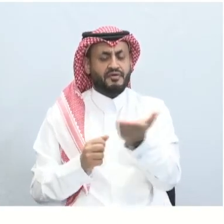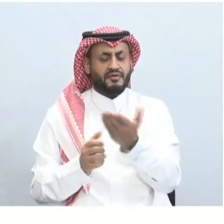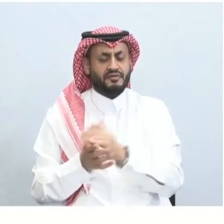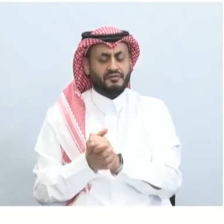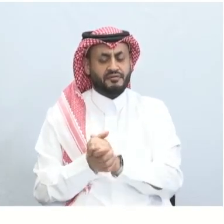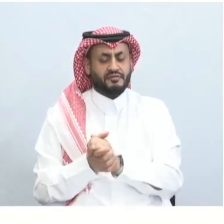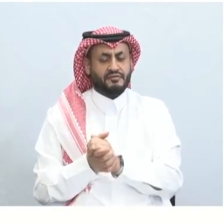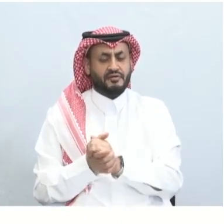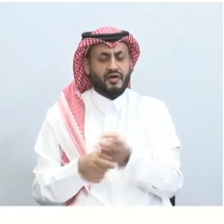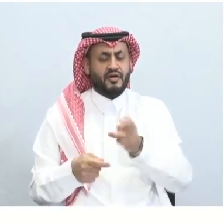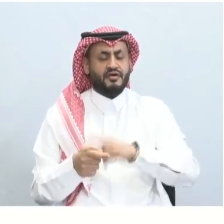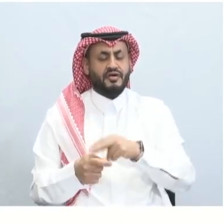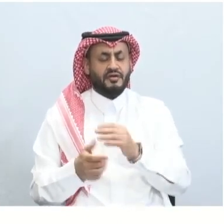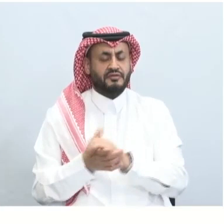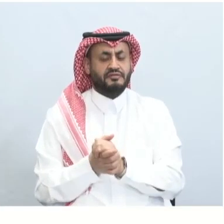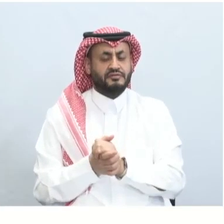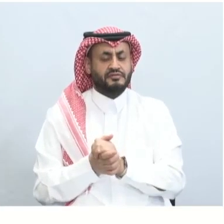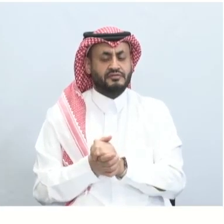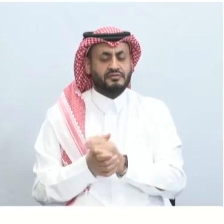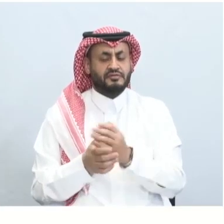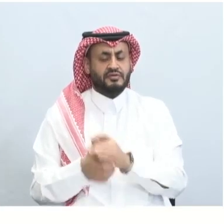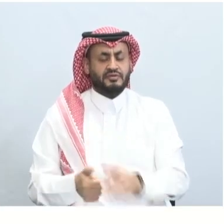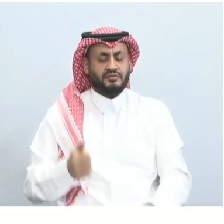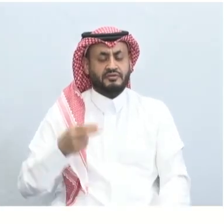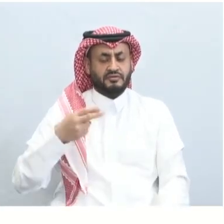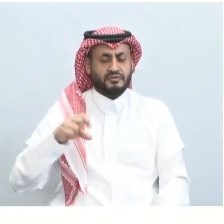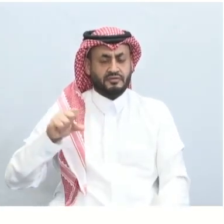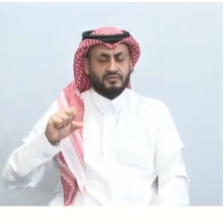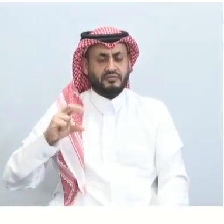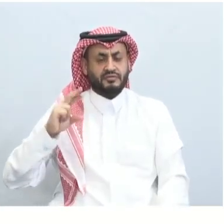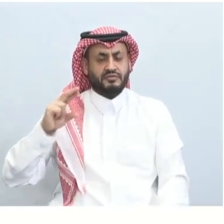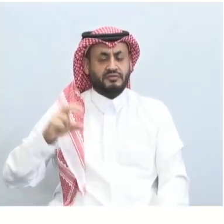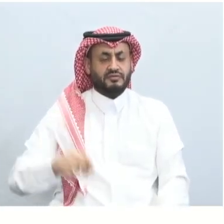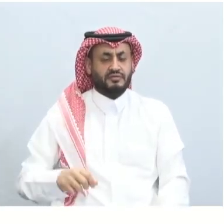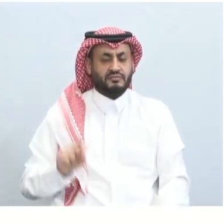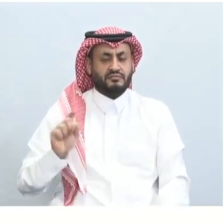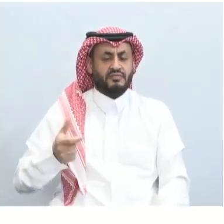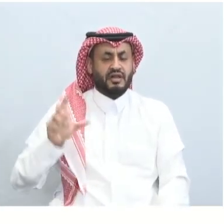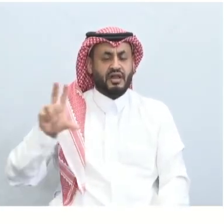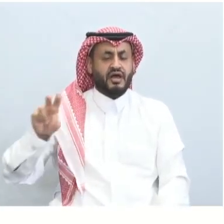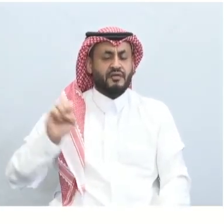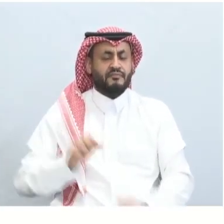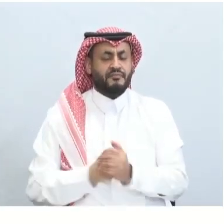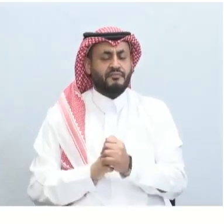من يخبرنا ويجيبنا على هذا السؤال ما معنى كلمه اعوذ بالله